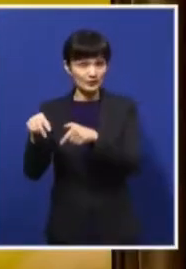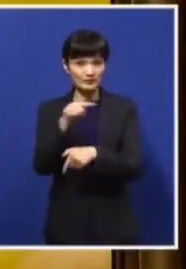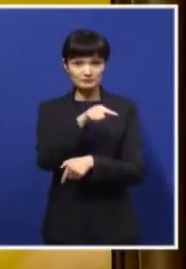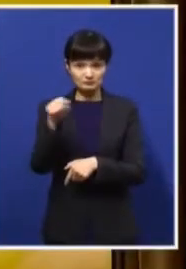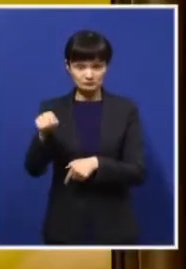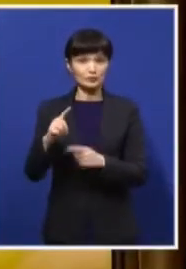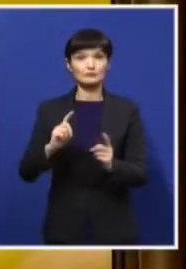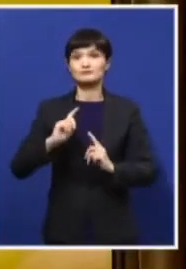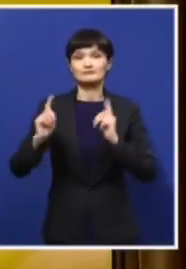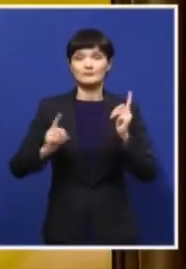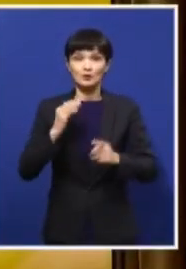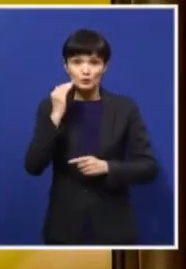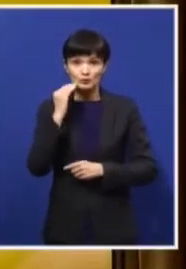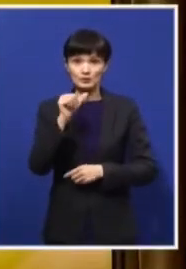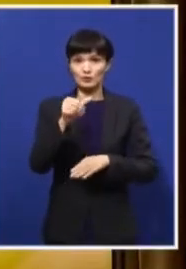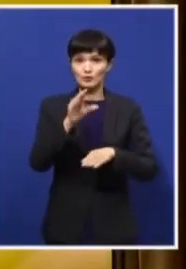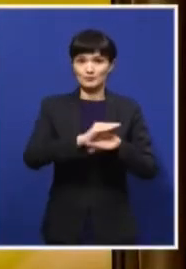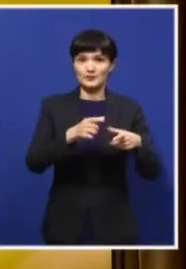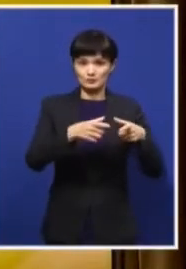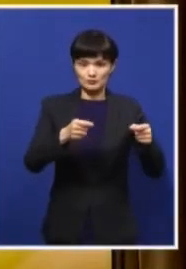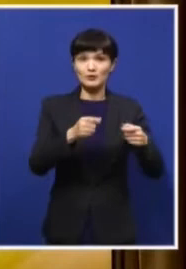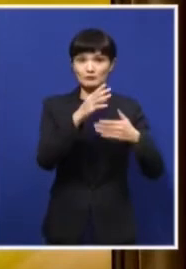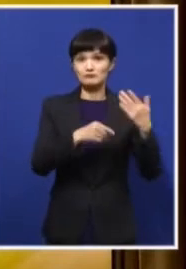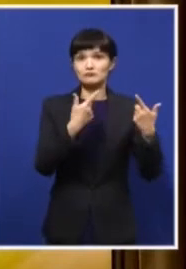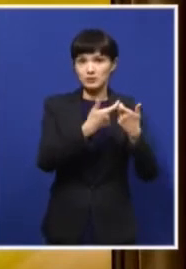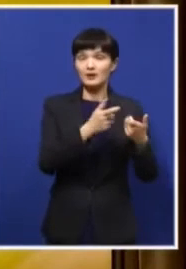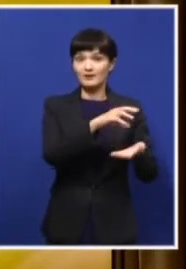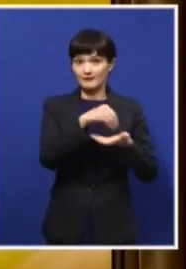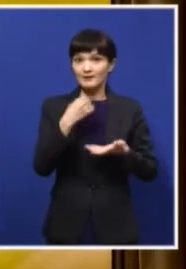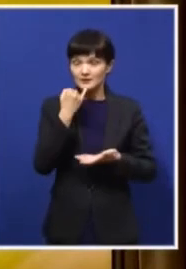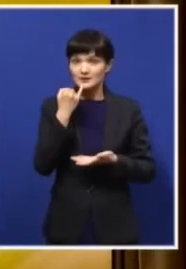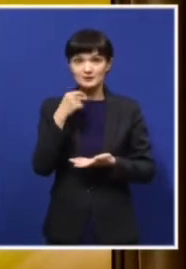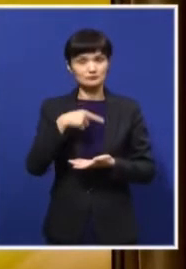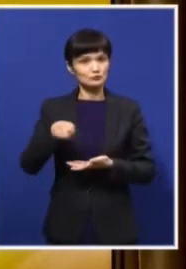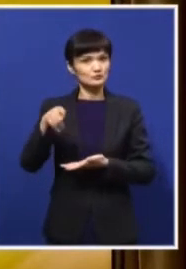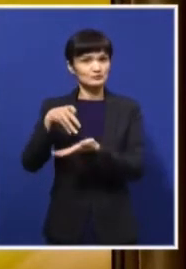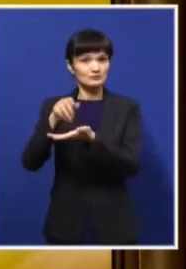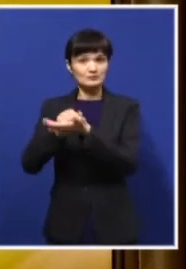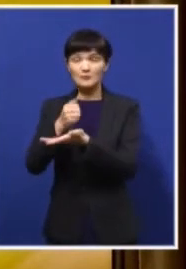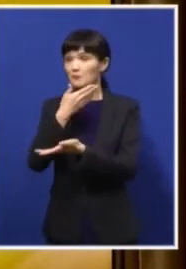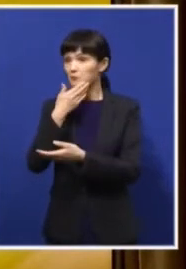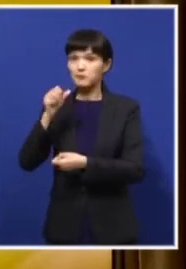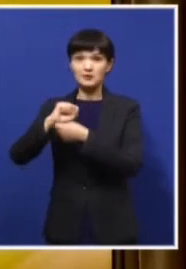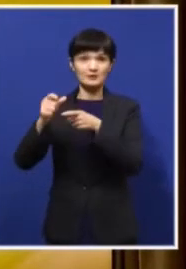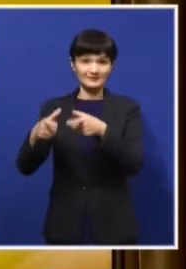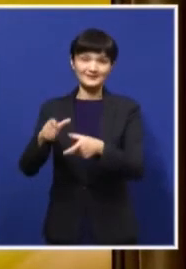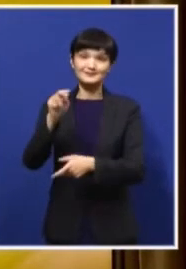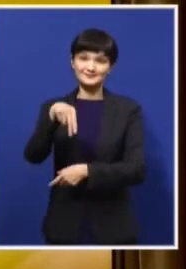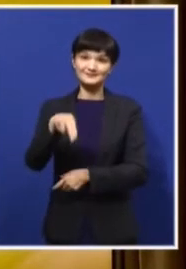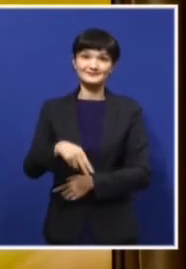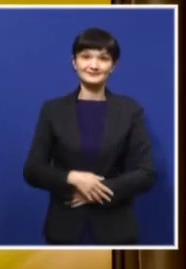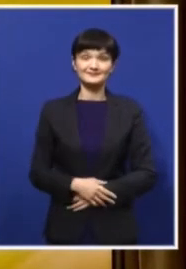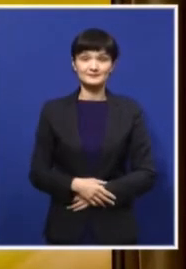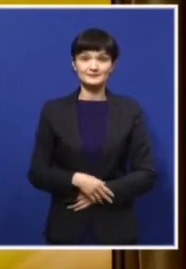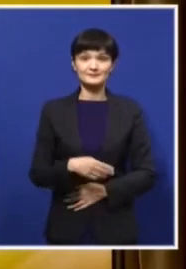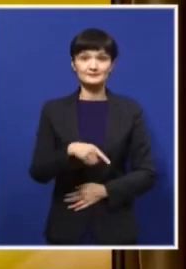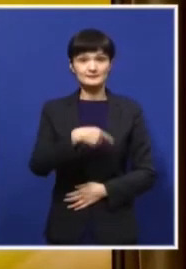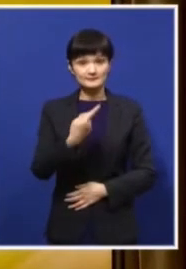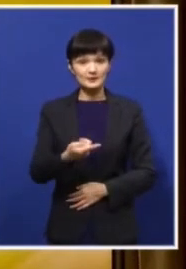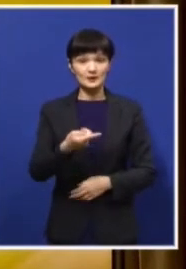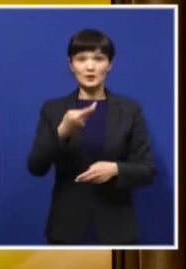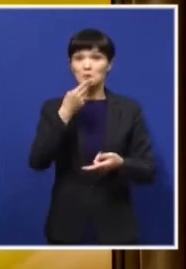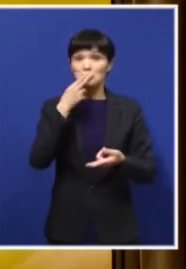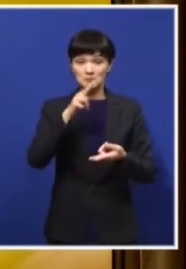倍券，那你也同样有资格来登记加码券哦。希望有回到这部分的问题。那邮局的部分可能就